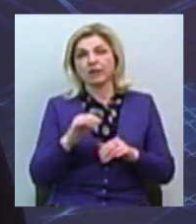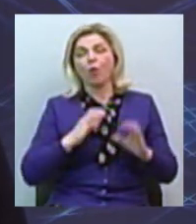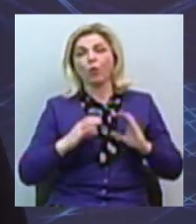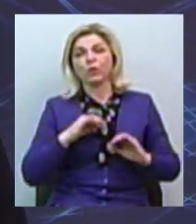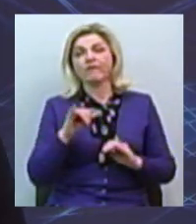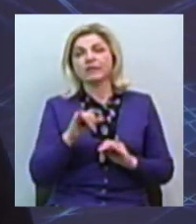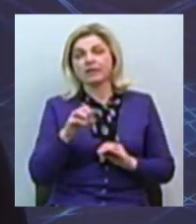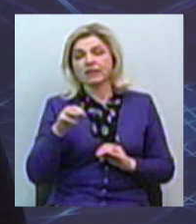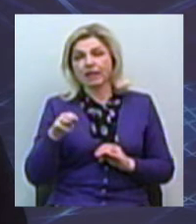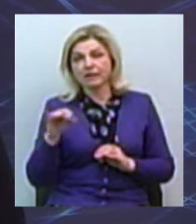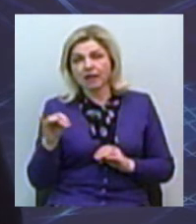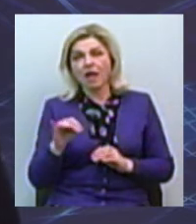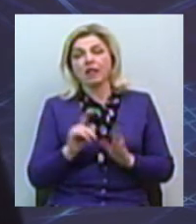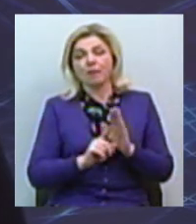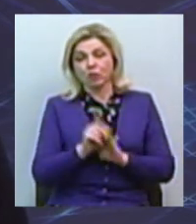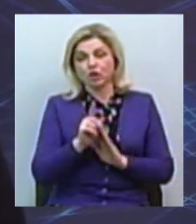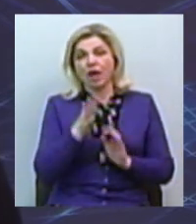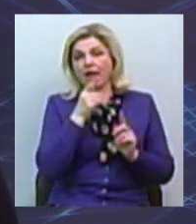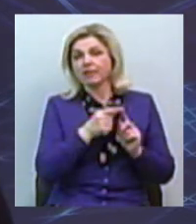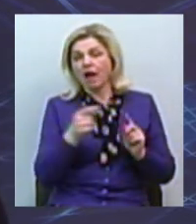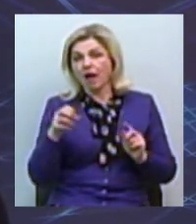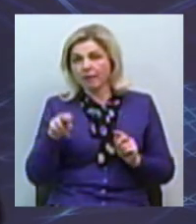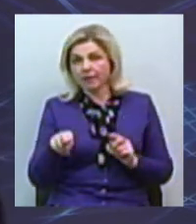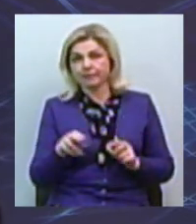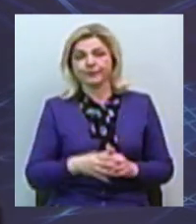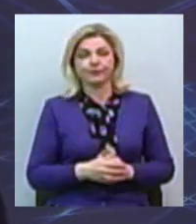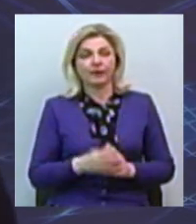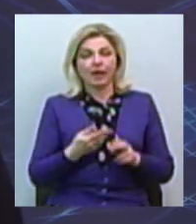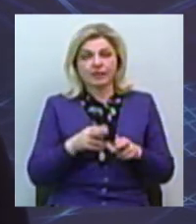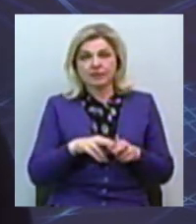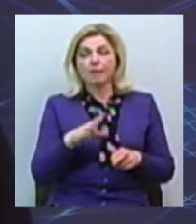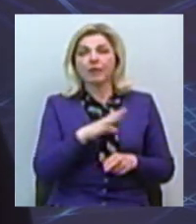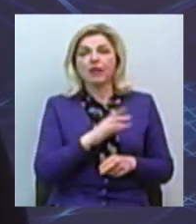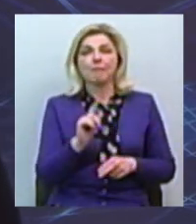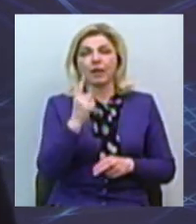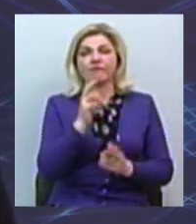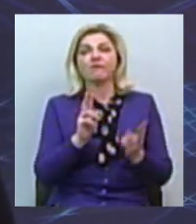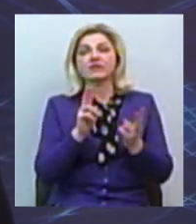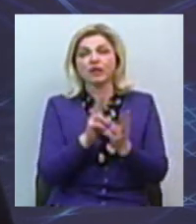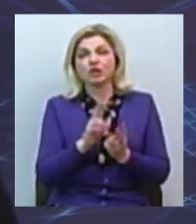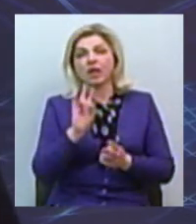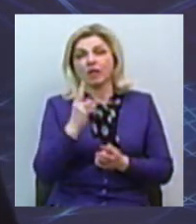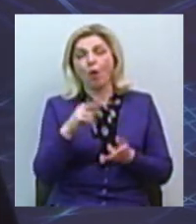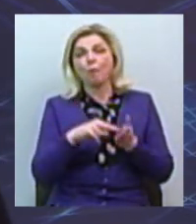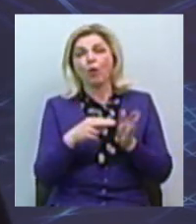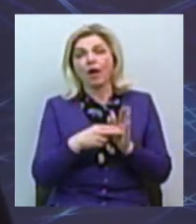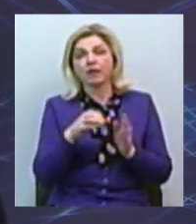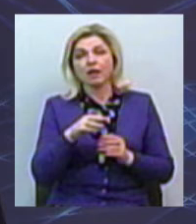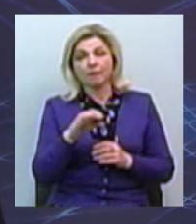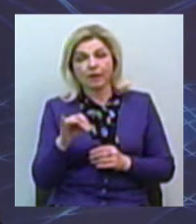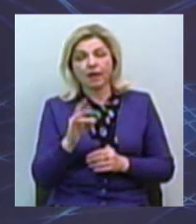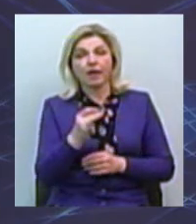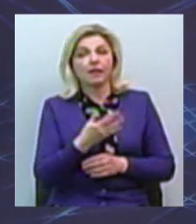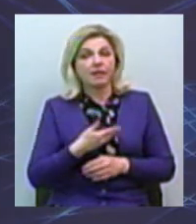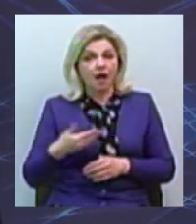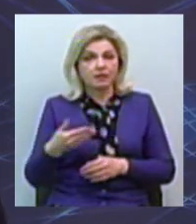розвиватись на початковому етапі і вже до нас прийшов як зрілий проєкт. Це була наша перша зустріч з миколаївськими проєктами. І нас, як проєкт,